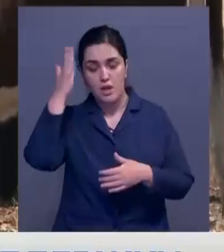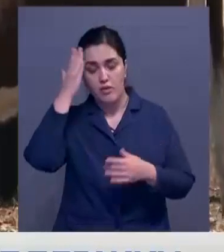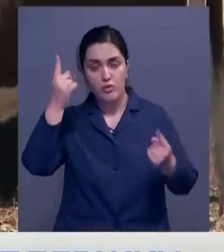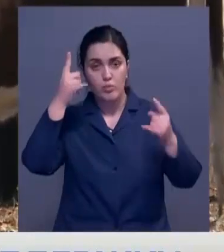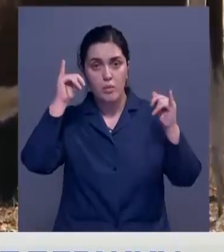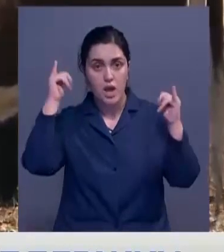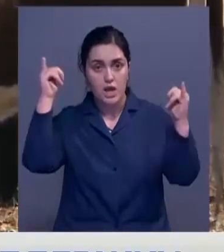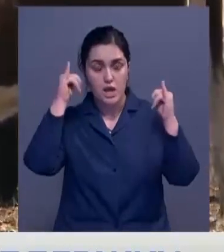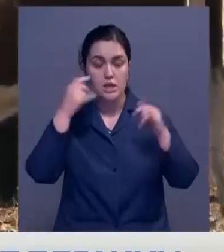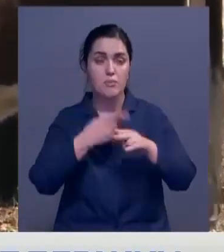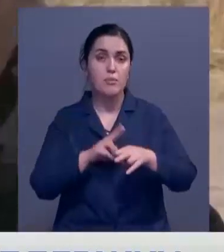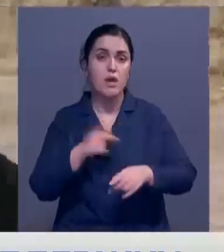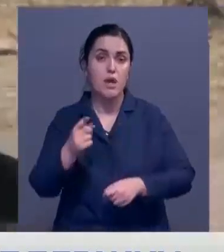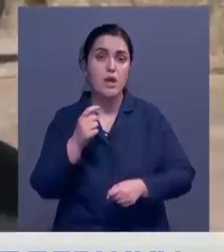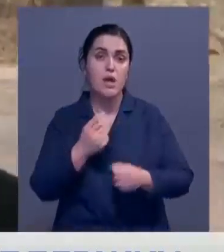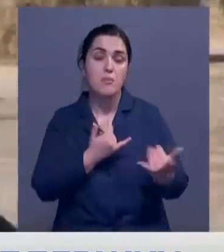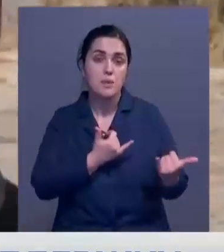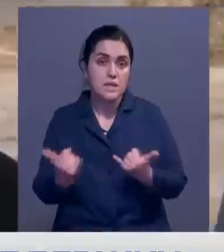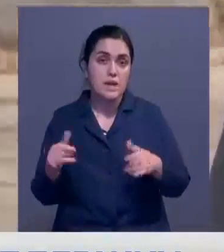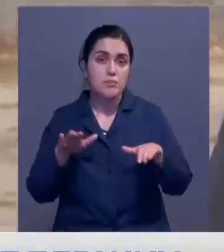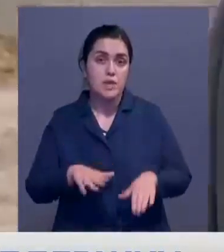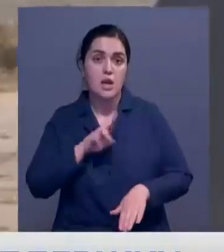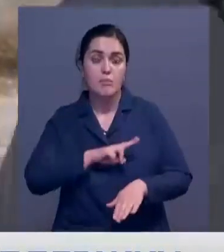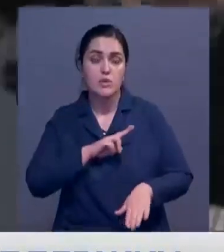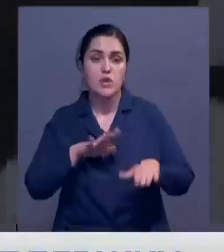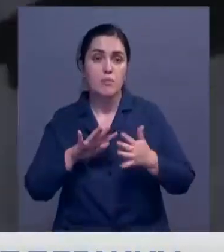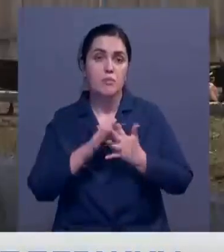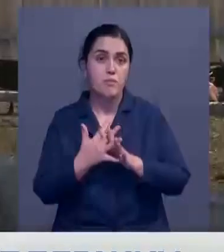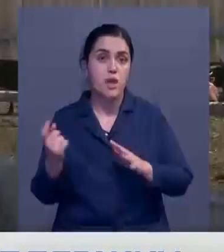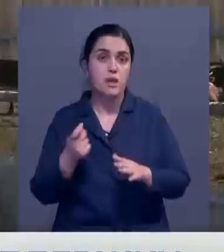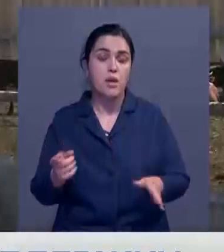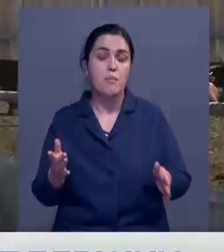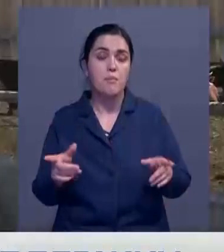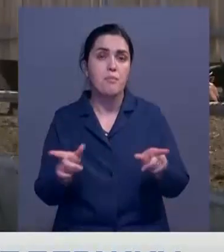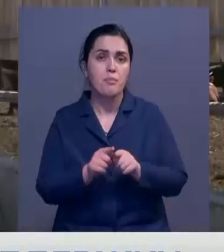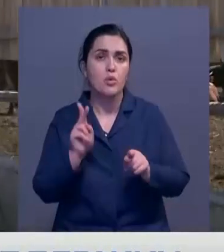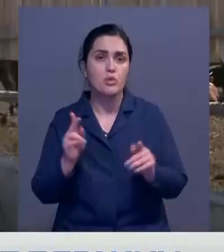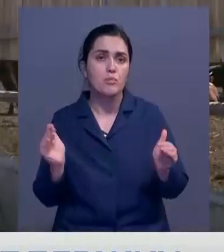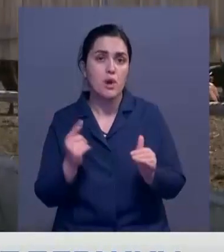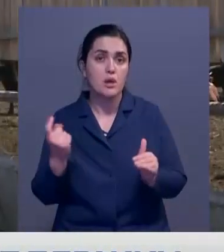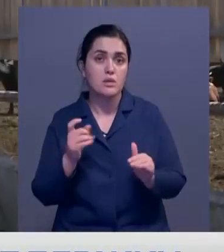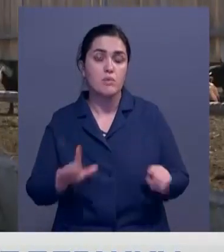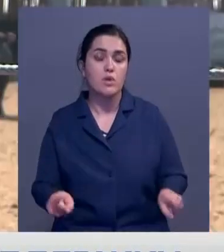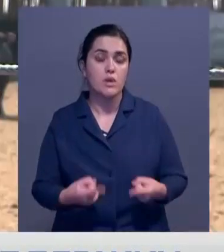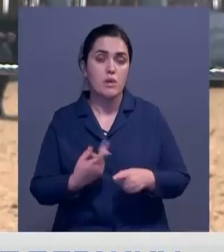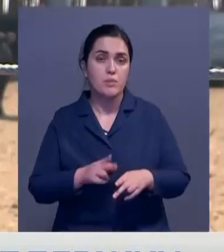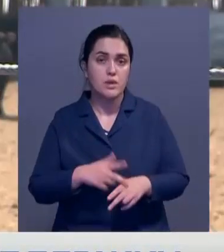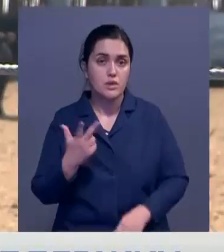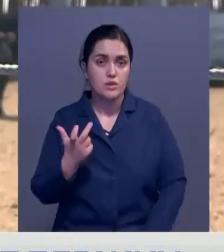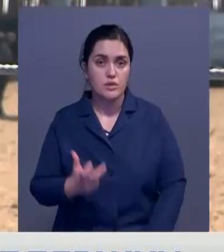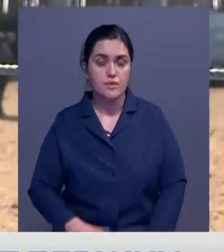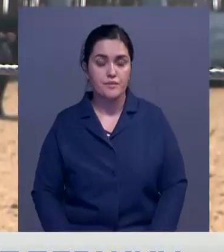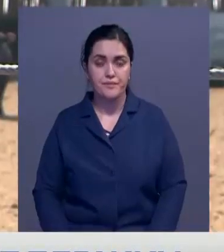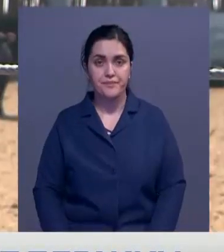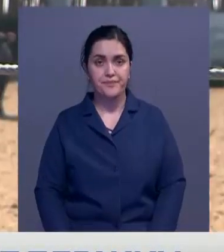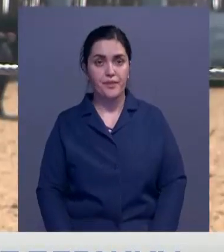скота. Производство предоставляет рабочие места сельчанам и помогает развиваться партнерам, хозяйствам поменьше. А их сейчас больше 300. Это региональный